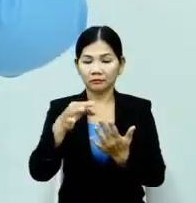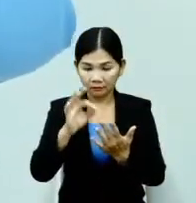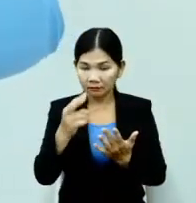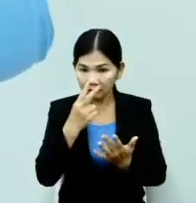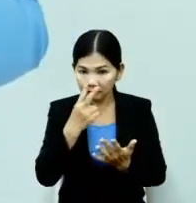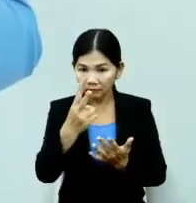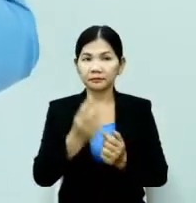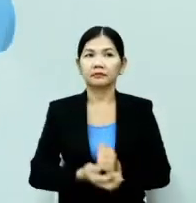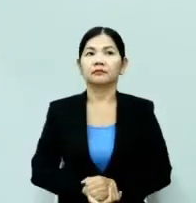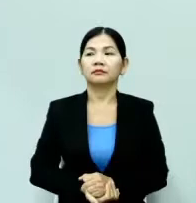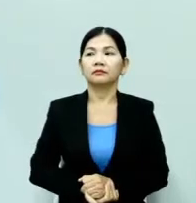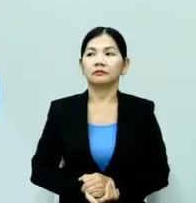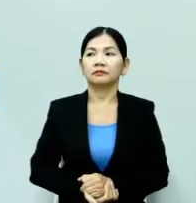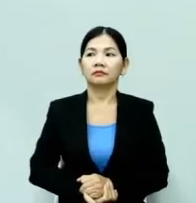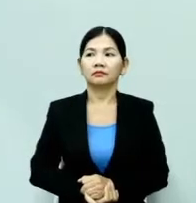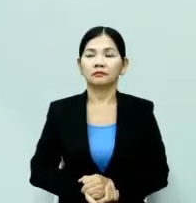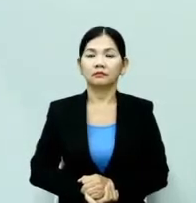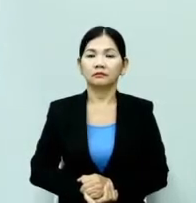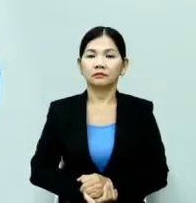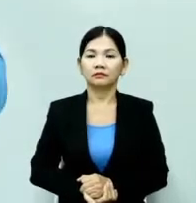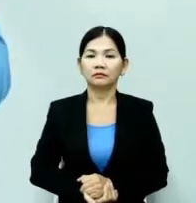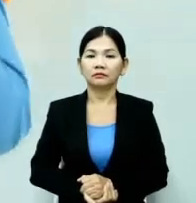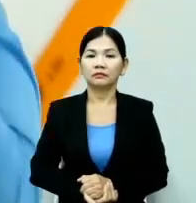ស់គ្នា